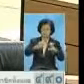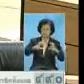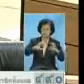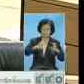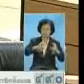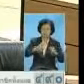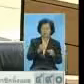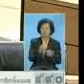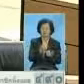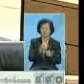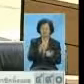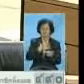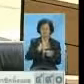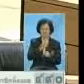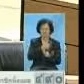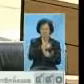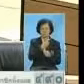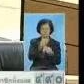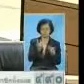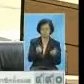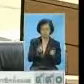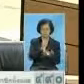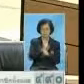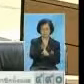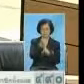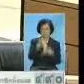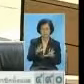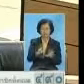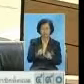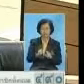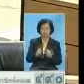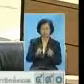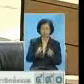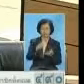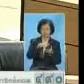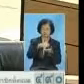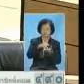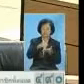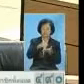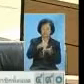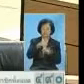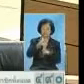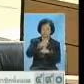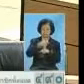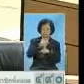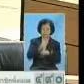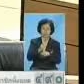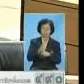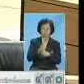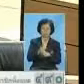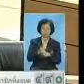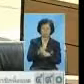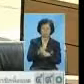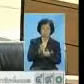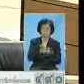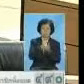แต่ท่านประธานทราบไหมครับว่าผมเนี่ยดีใจครับว่าขณะนี้เราทำได้แล้วจึงอยากจะกราบเรียนท่านประธานผ่านไปยังรัฐบาลไปยังท่านรัฐมนตรีณัฐวุฒิ